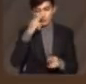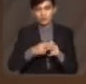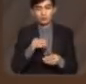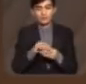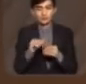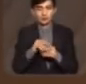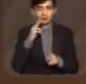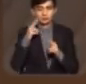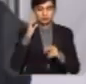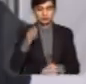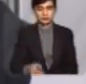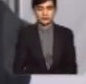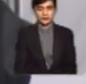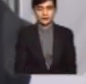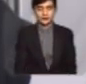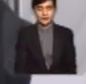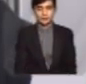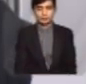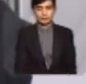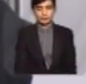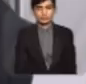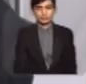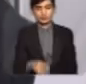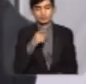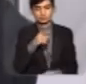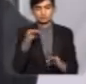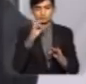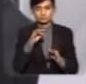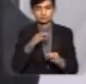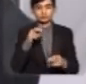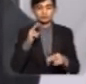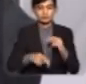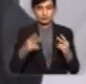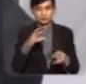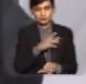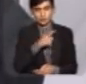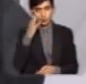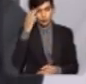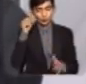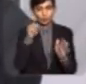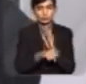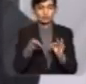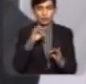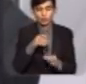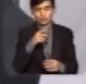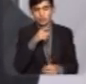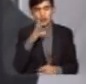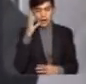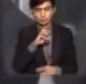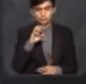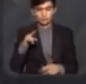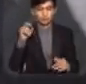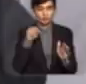апелляцию и ничто не ограничивал завершить если они эту задумали убийство однако все же